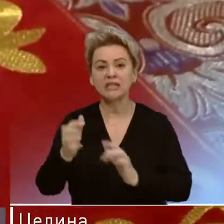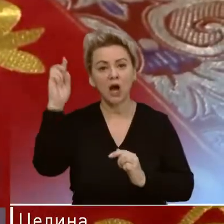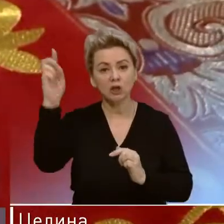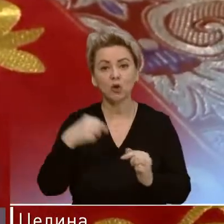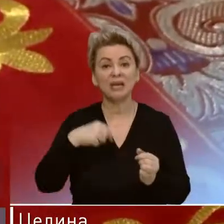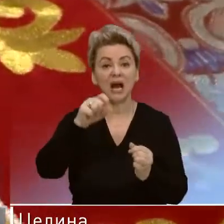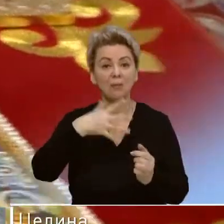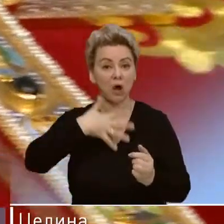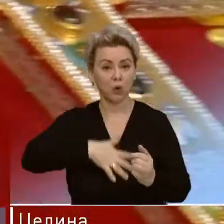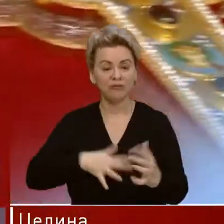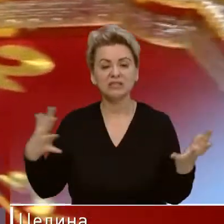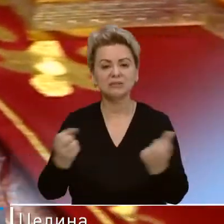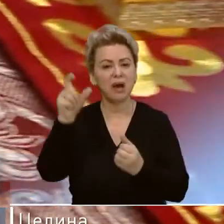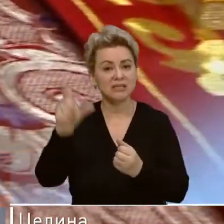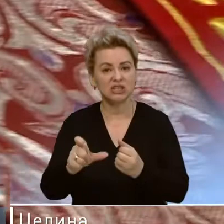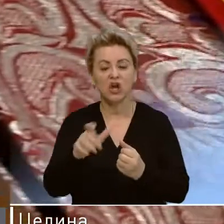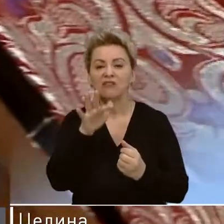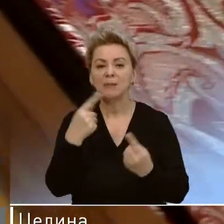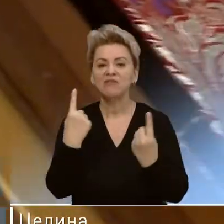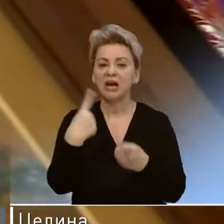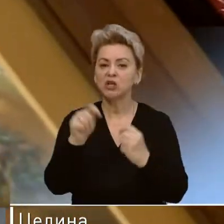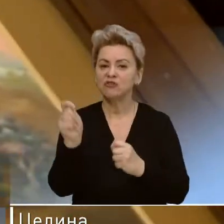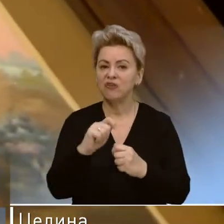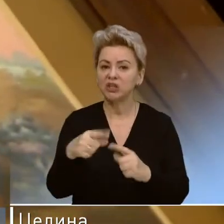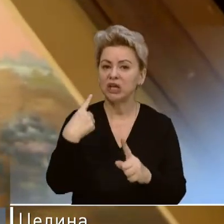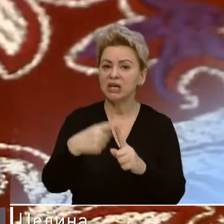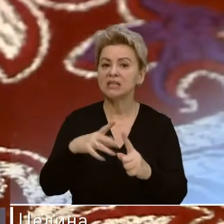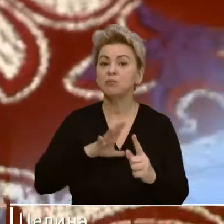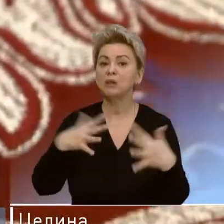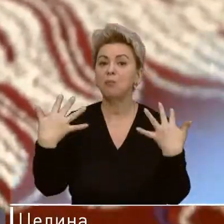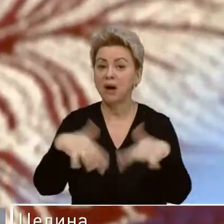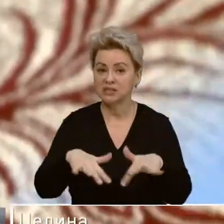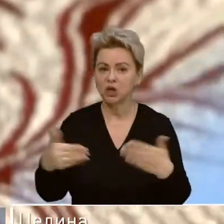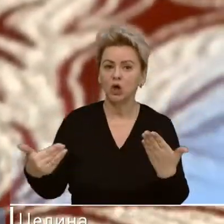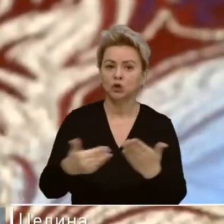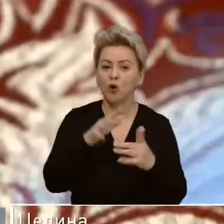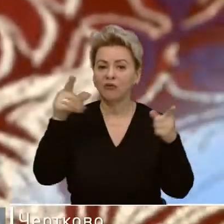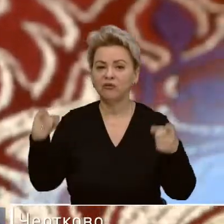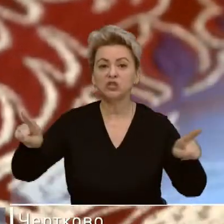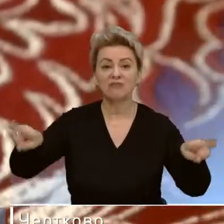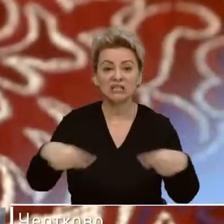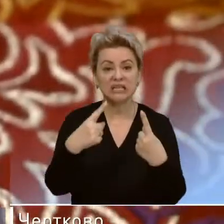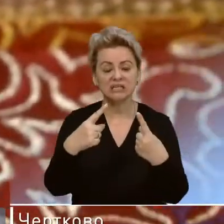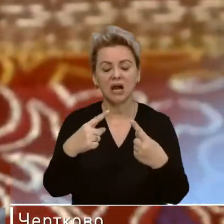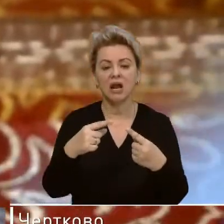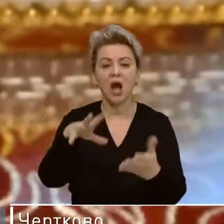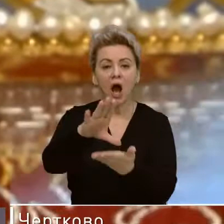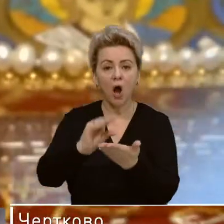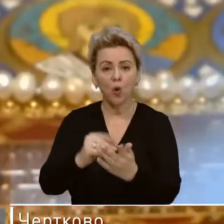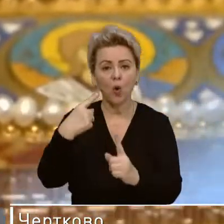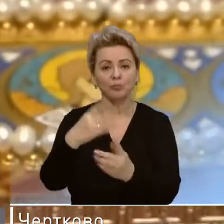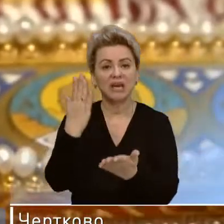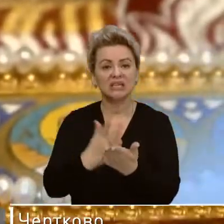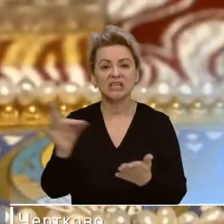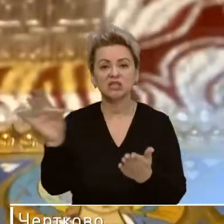капля крови Спасителя. Но во время Великой Отечественной войны крест был утерян. В новейший период его воссоздали, а копия креста